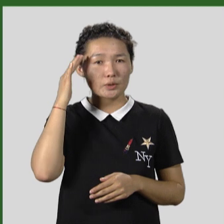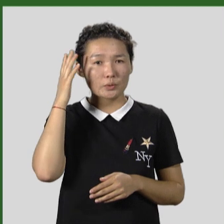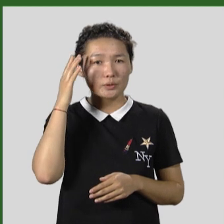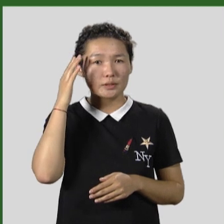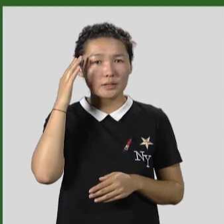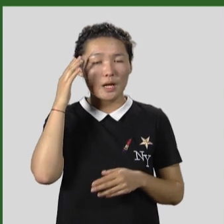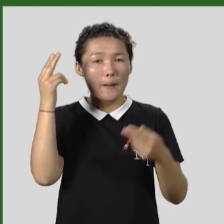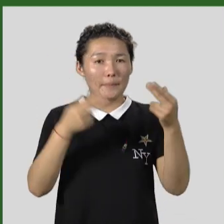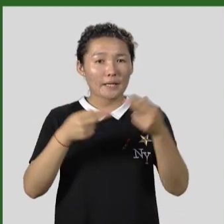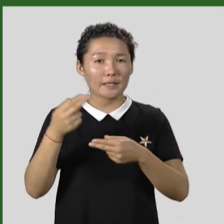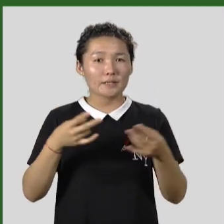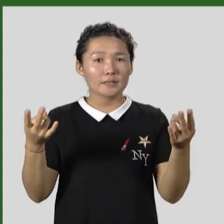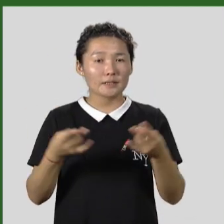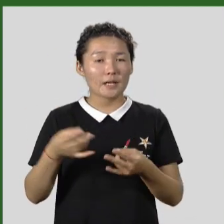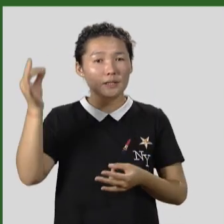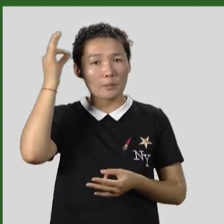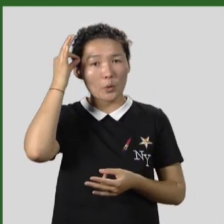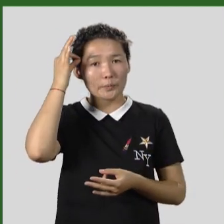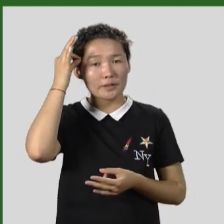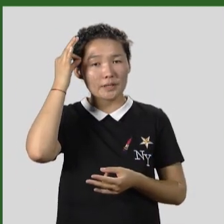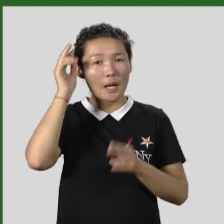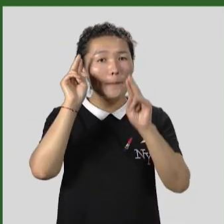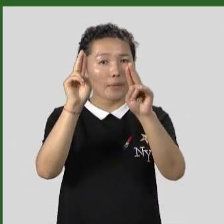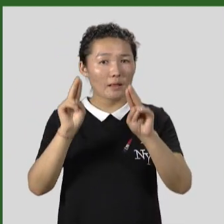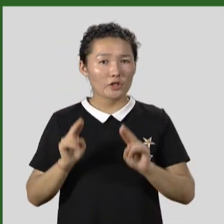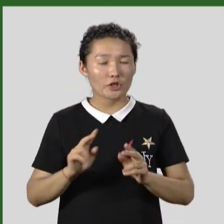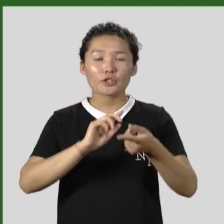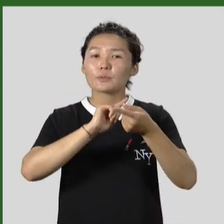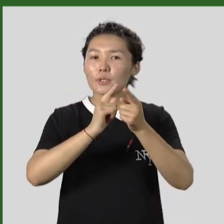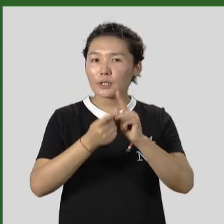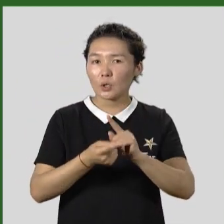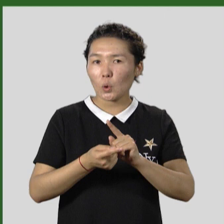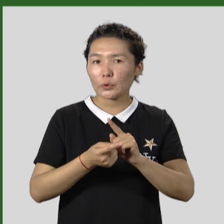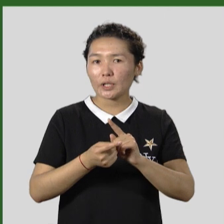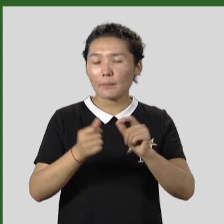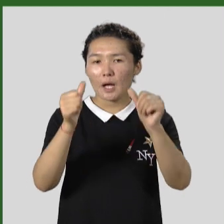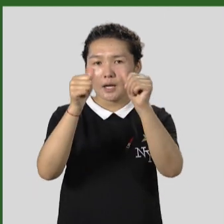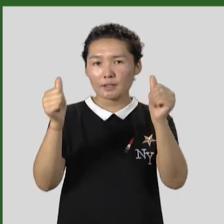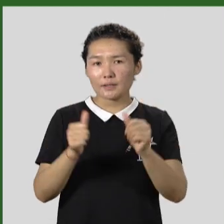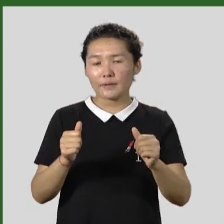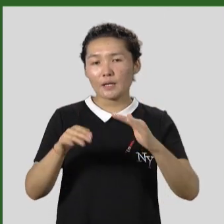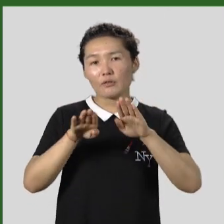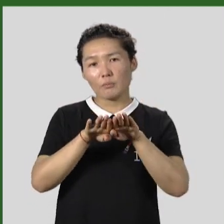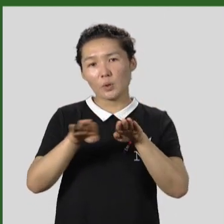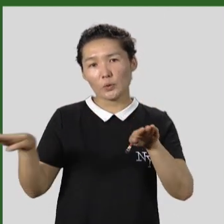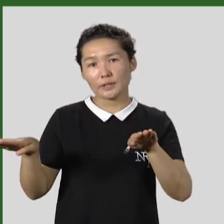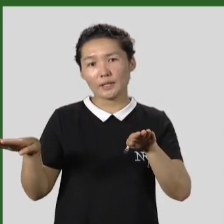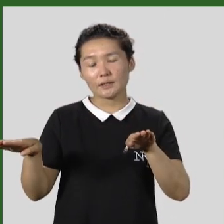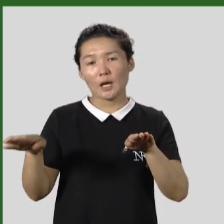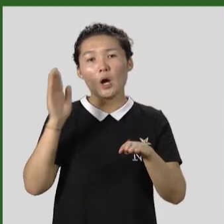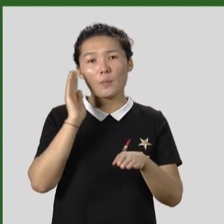проекции, надо помнить положение. С переходом сферы в плоскость неизбежны